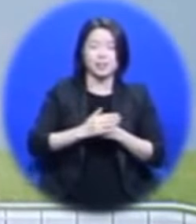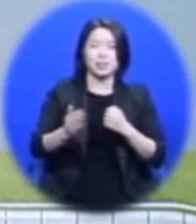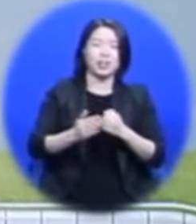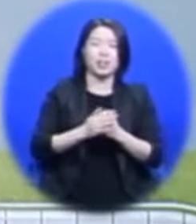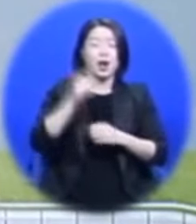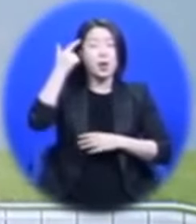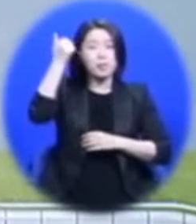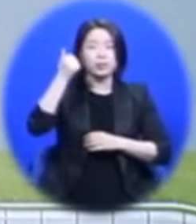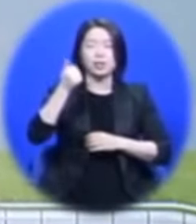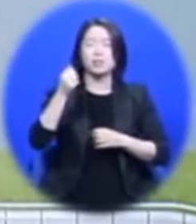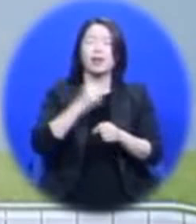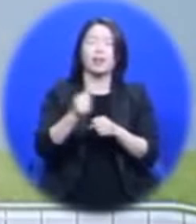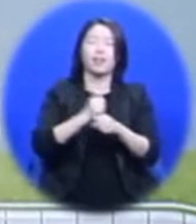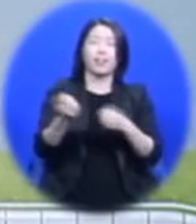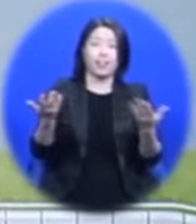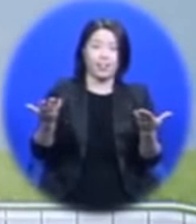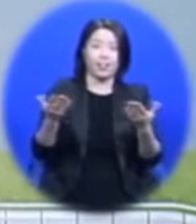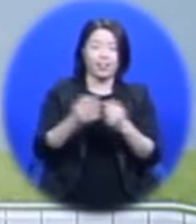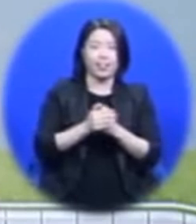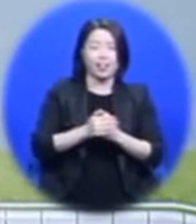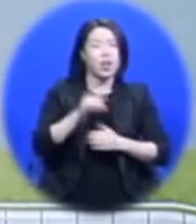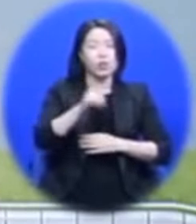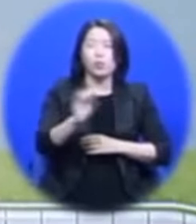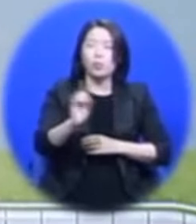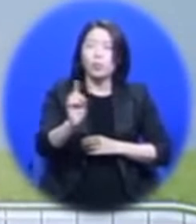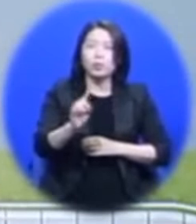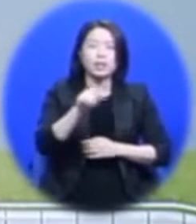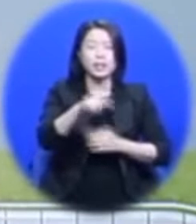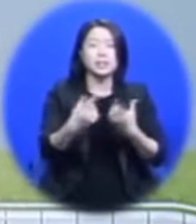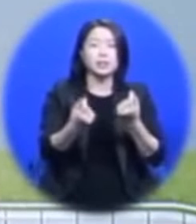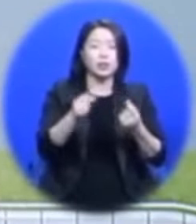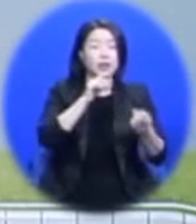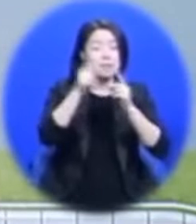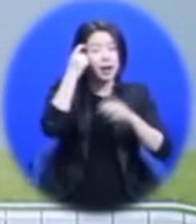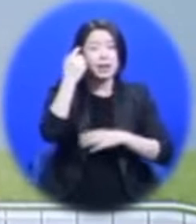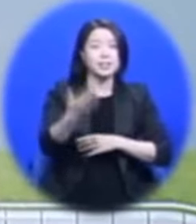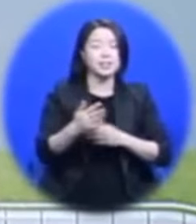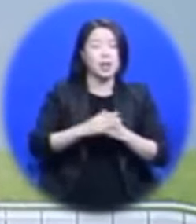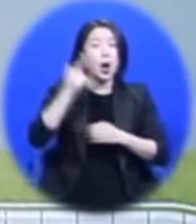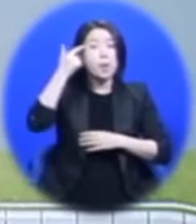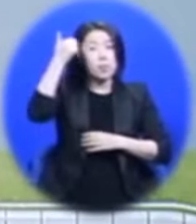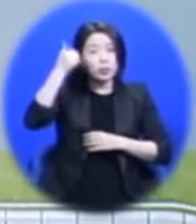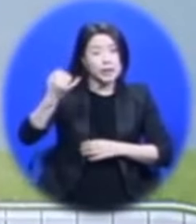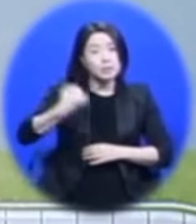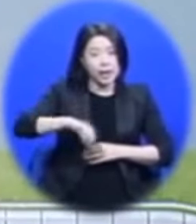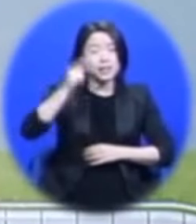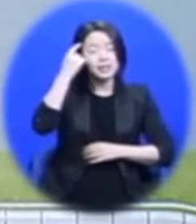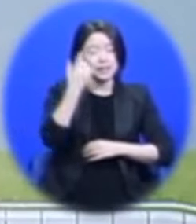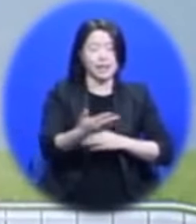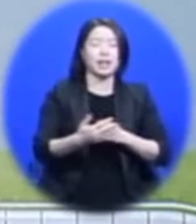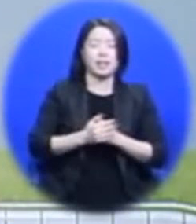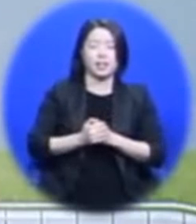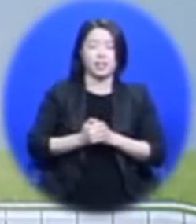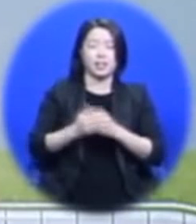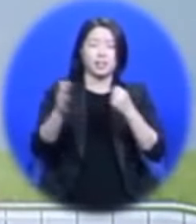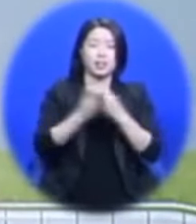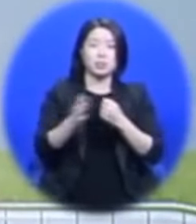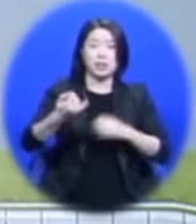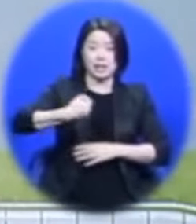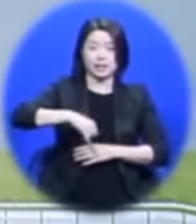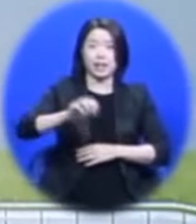목사님이 너무 어이가 없어서 너는 어떻게 그렇게 말하니? 너는 목사님 딸이잖아. 그랬더니 그